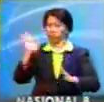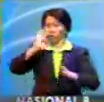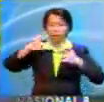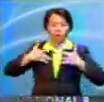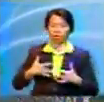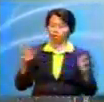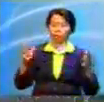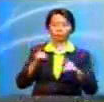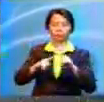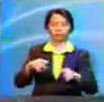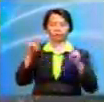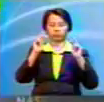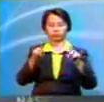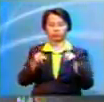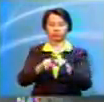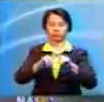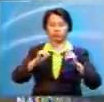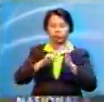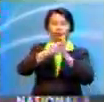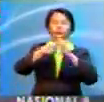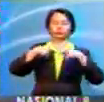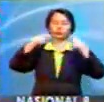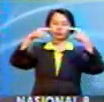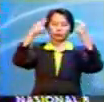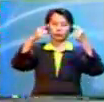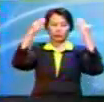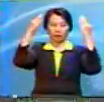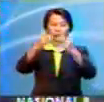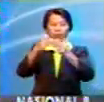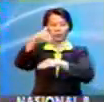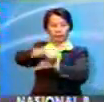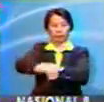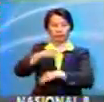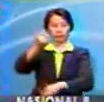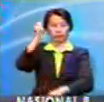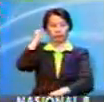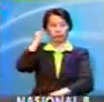luntur dan ia dianggap sebagai kunci kejayaan Pahang malam tadi.